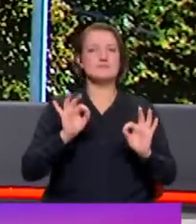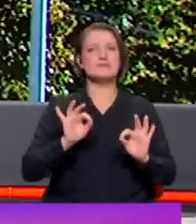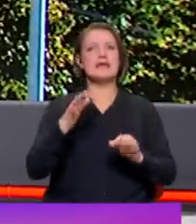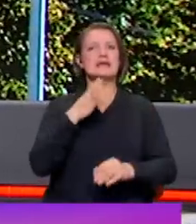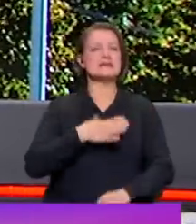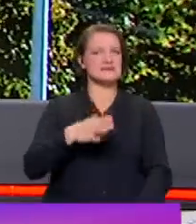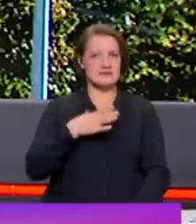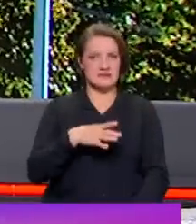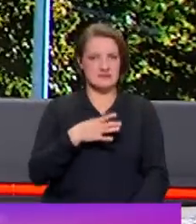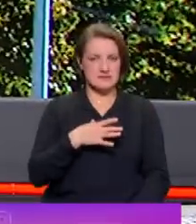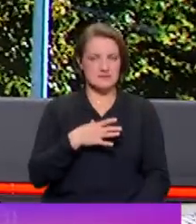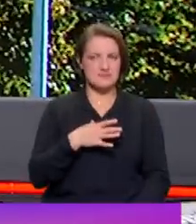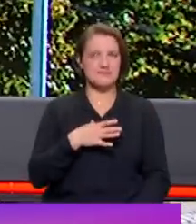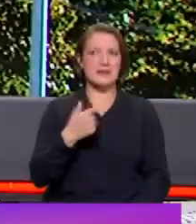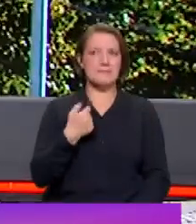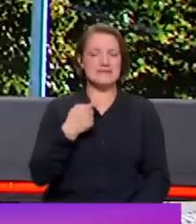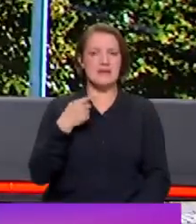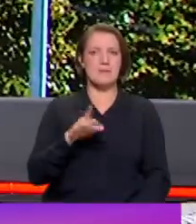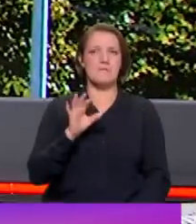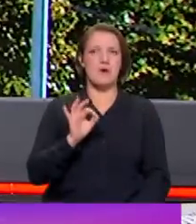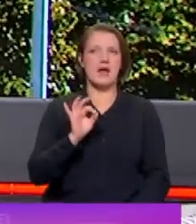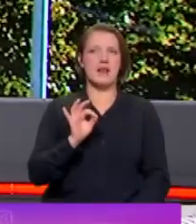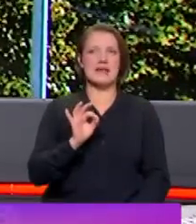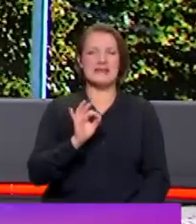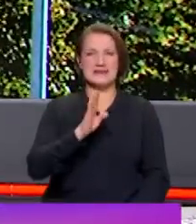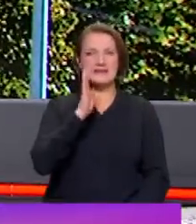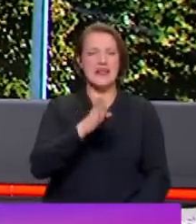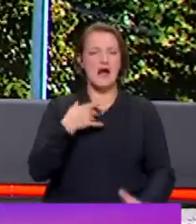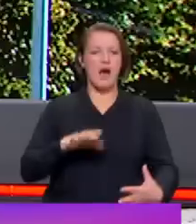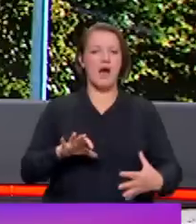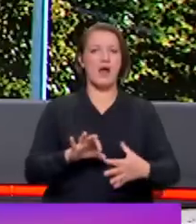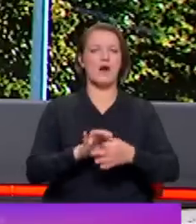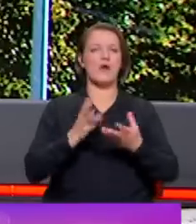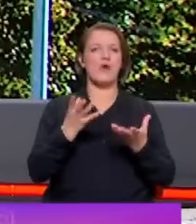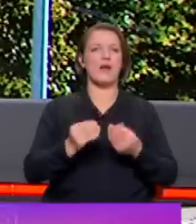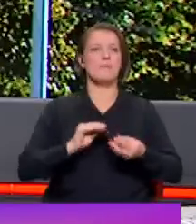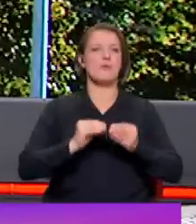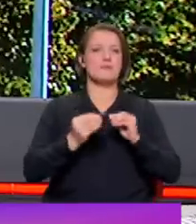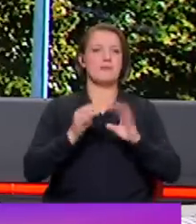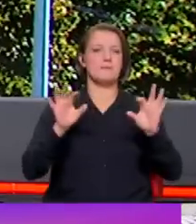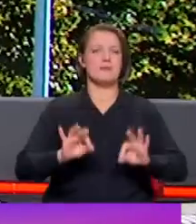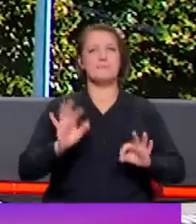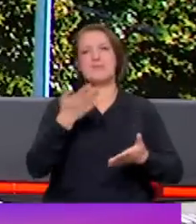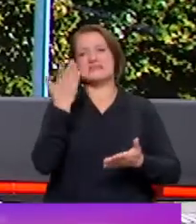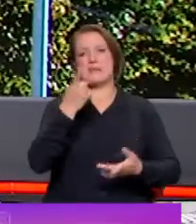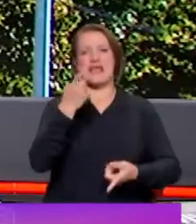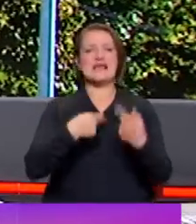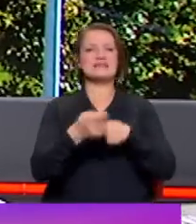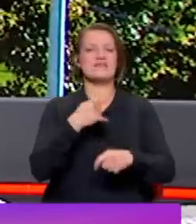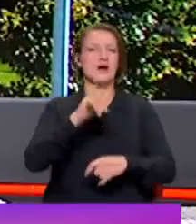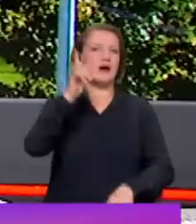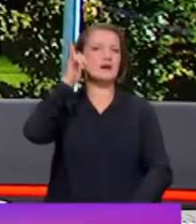isterseniz Eee bizi böyle hani dolaylı değil de direkt ilgilendiren meselelere başlayalım mesela bir esnaf